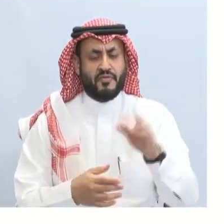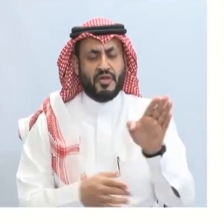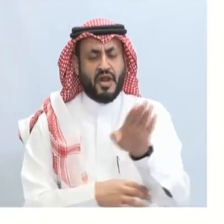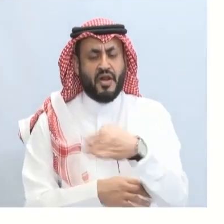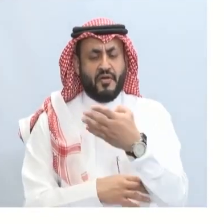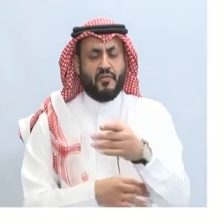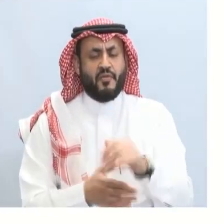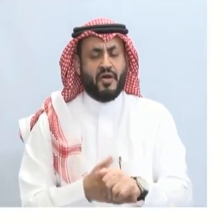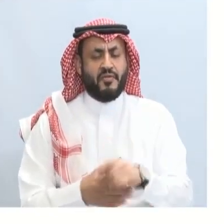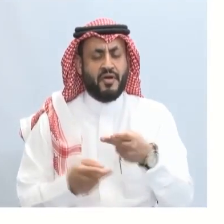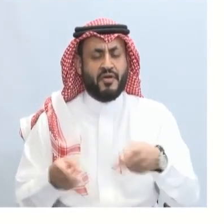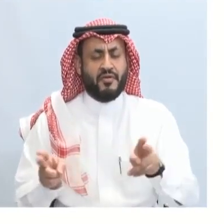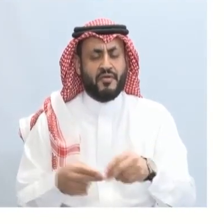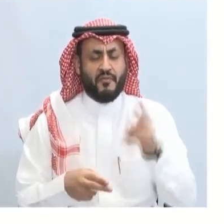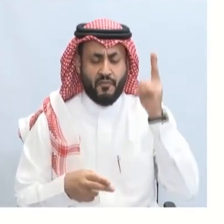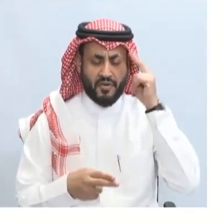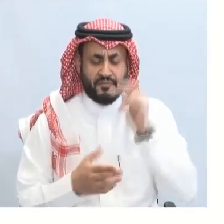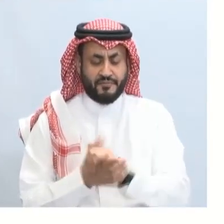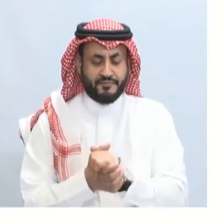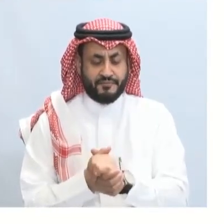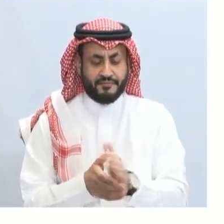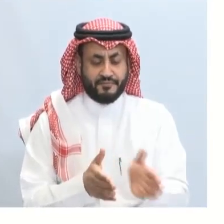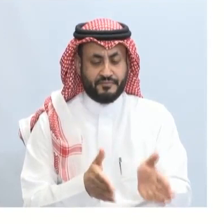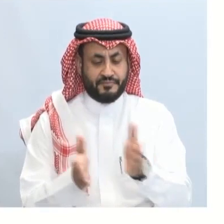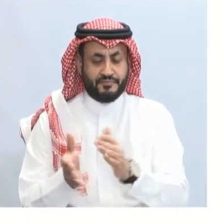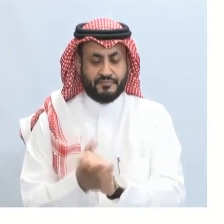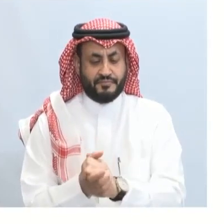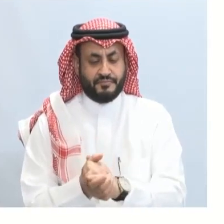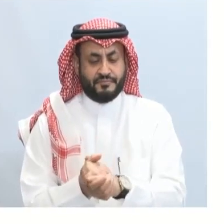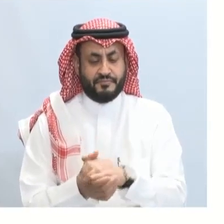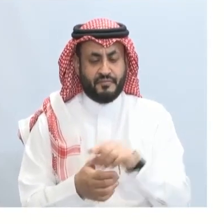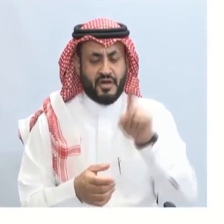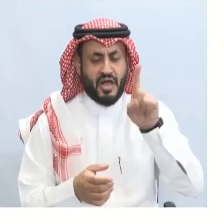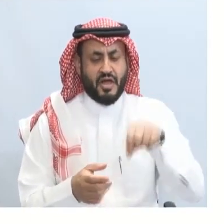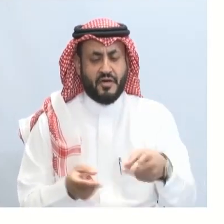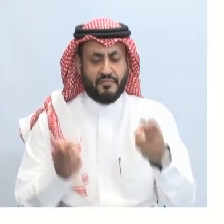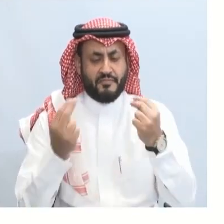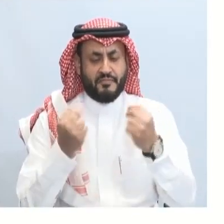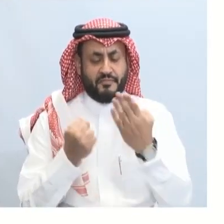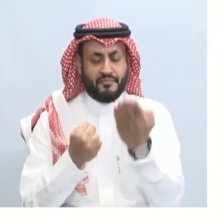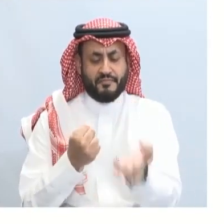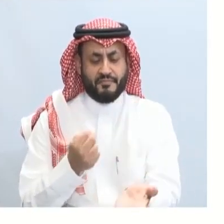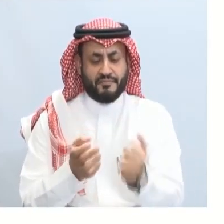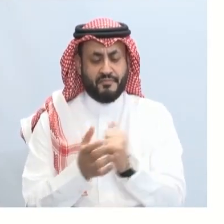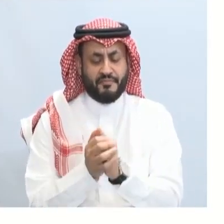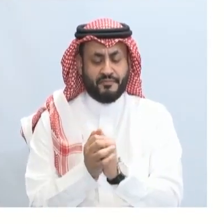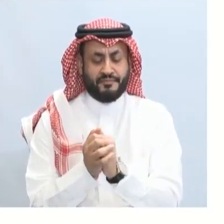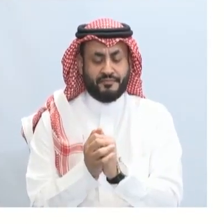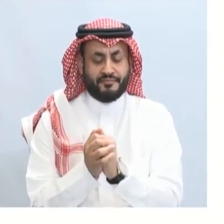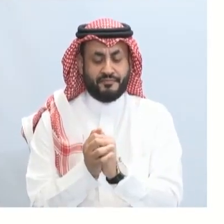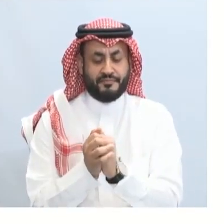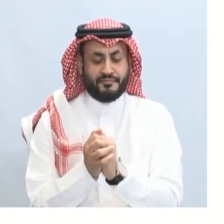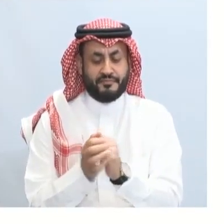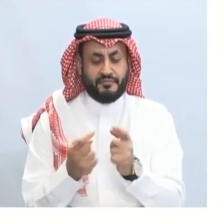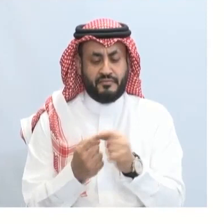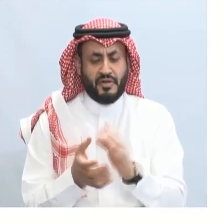الوطني والعلم ننتقل الان الى اهداف درسنا له هذا اليوم سوف نتعرف في درسنا